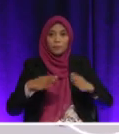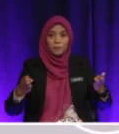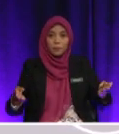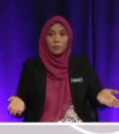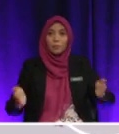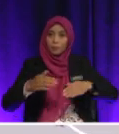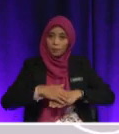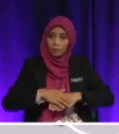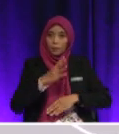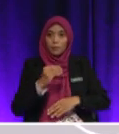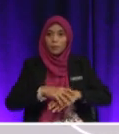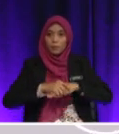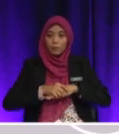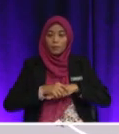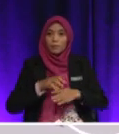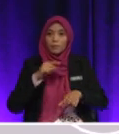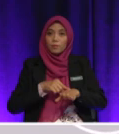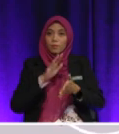di sekolah Cina